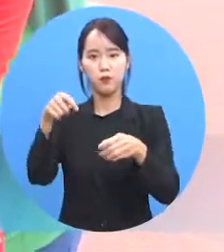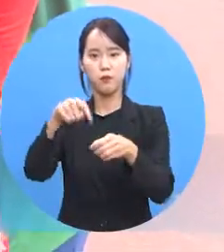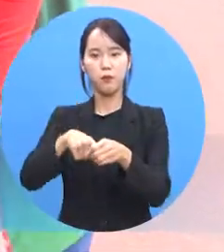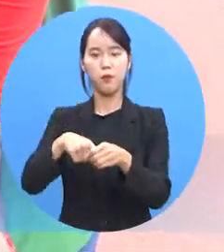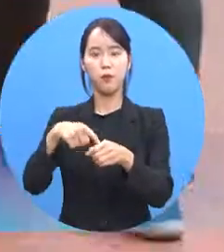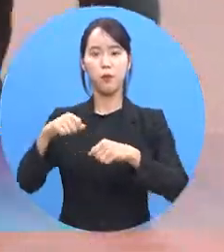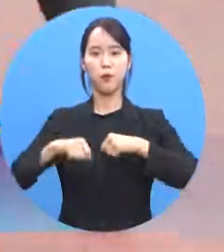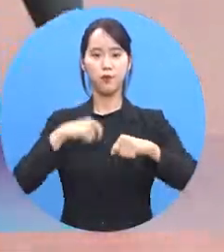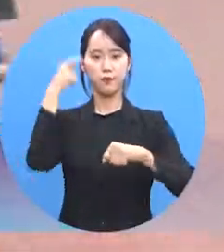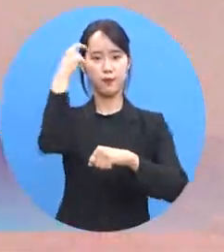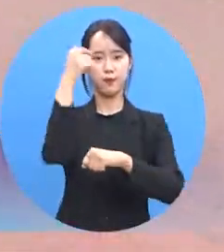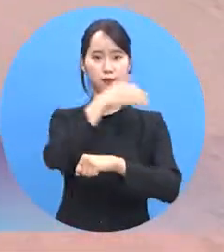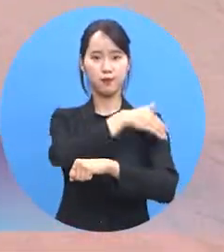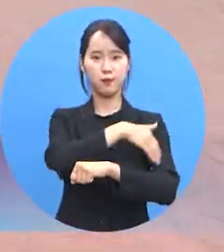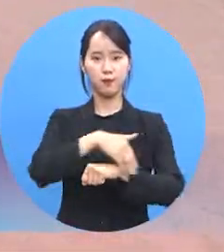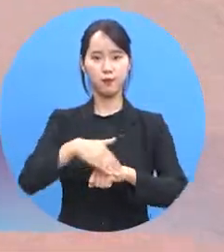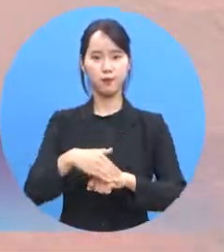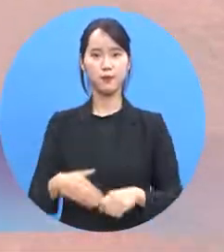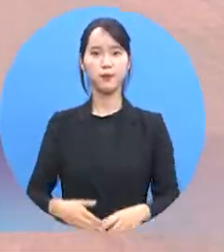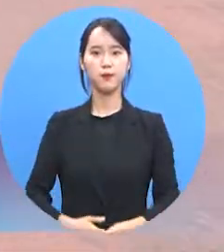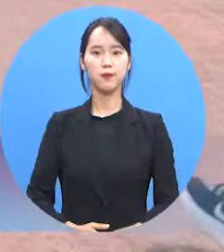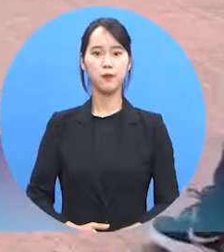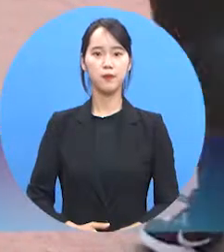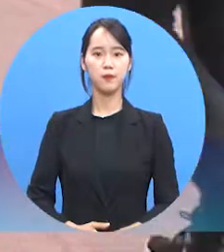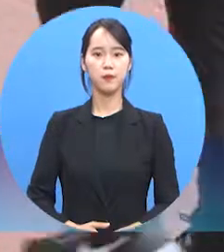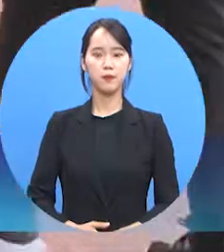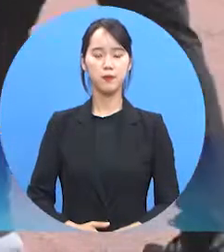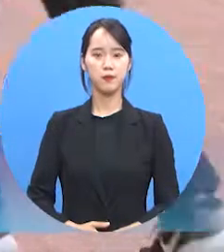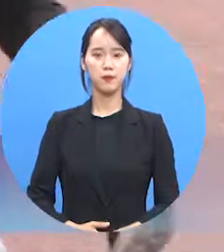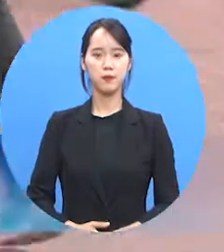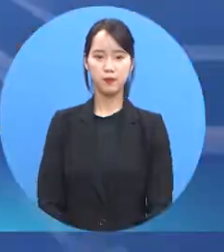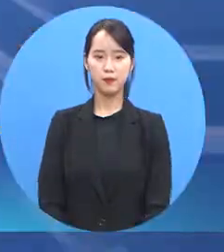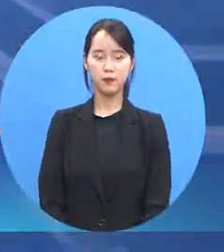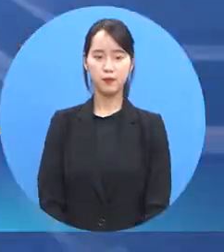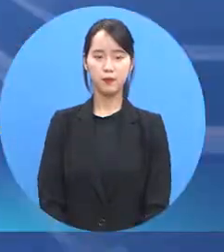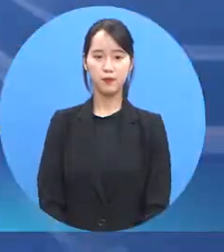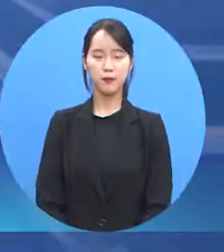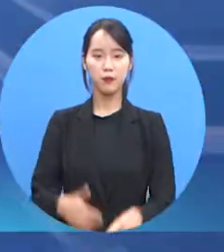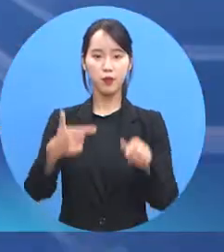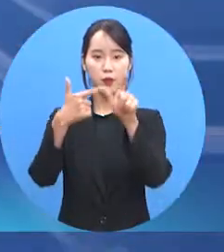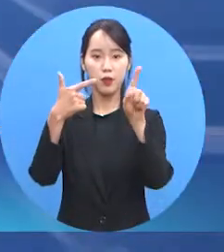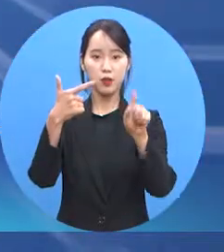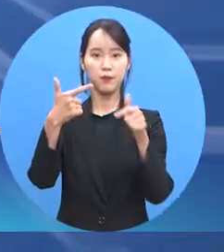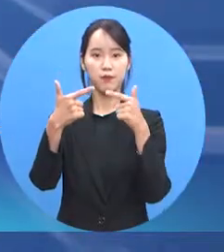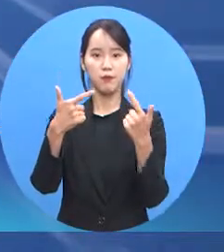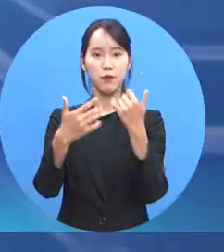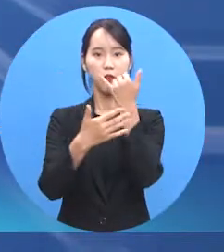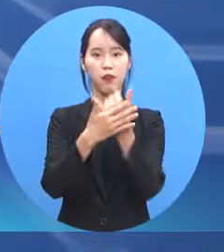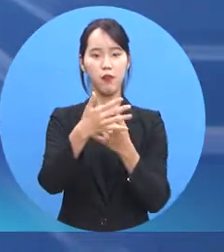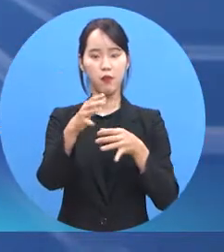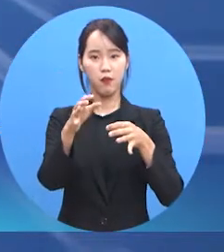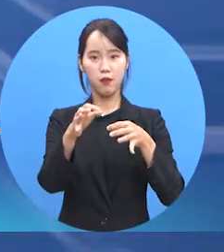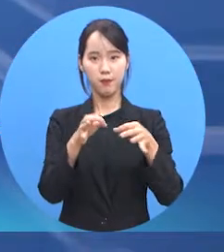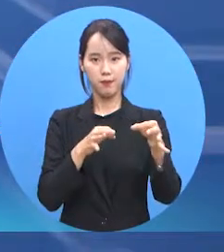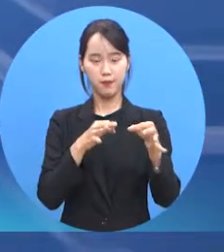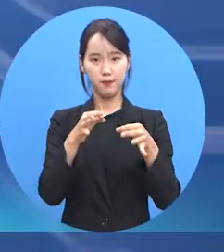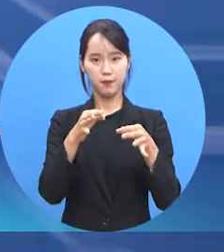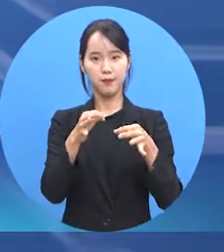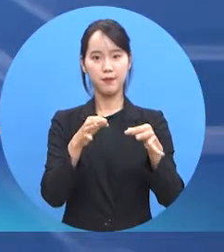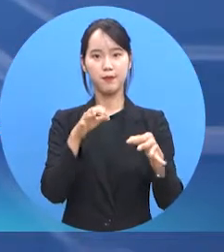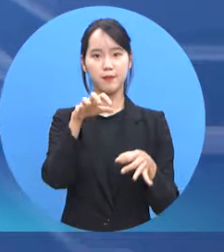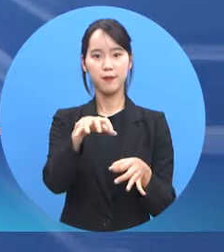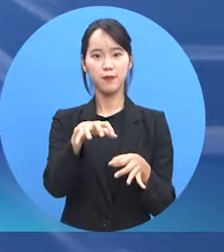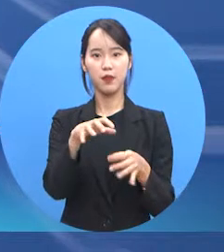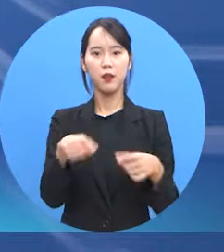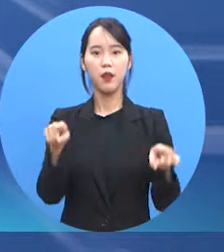대상으로 정기적으로 방역 봉사 활동을 펼칠 계획입니다. 6월 16일 청량리 청가물 시장에서